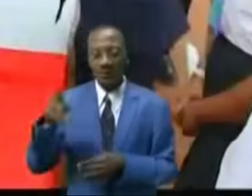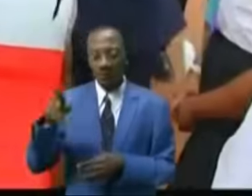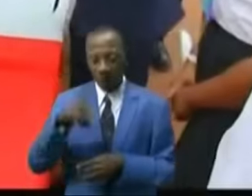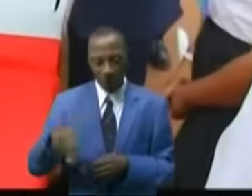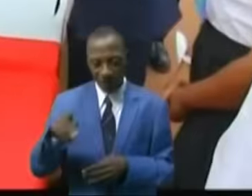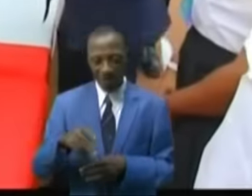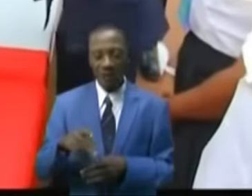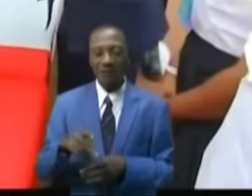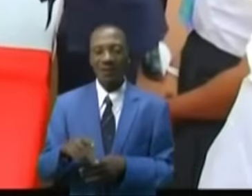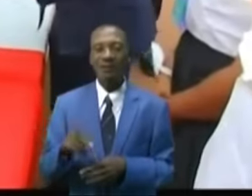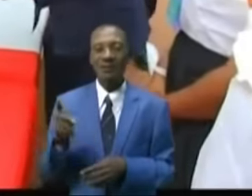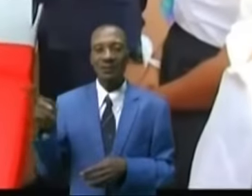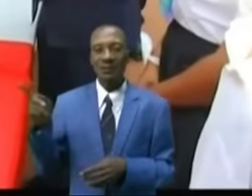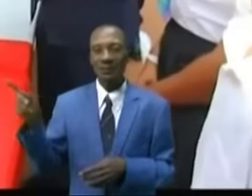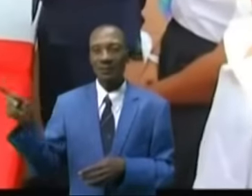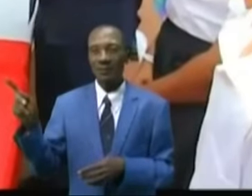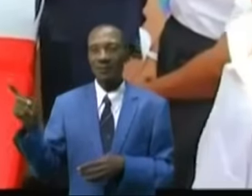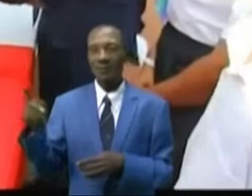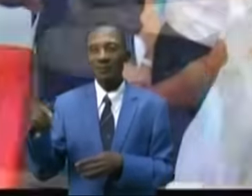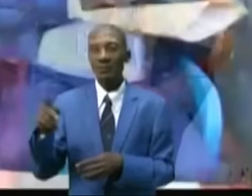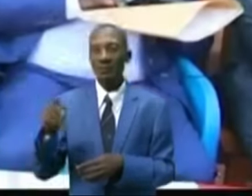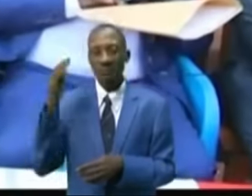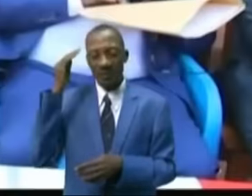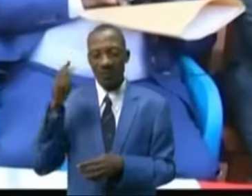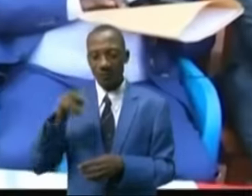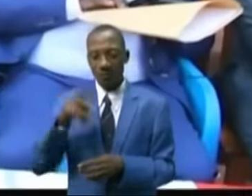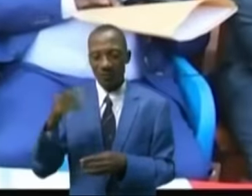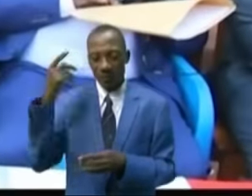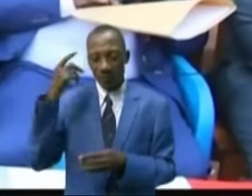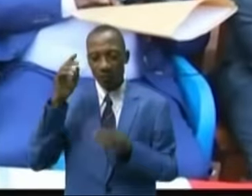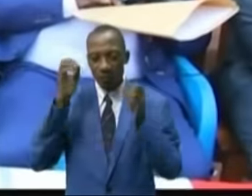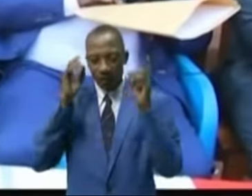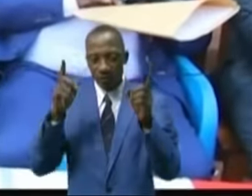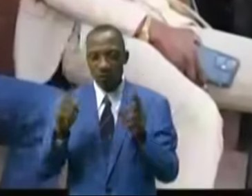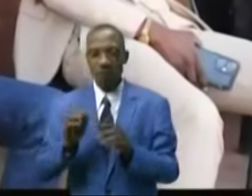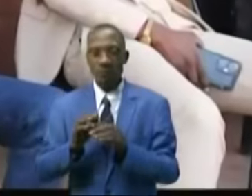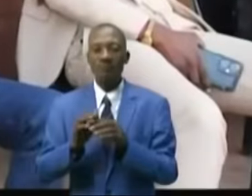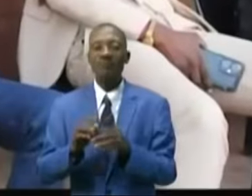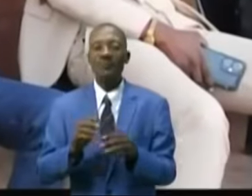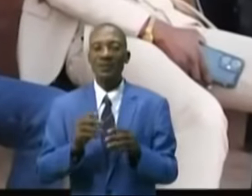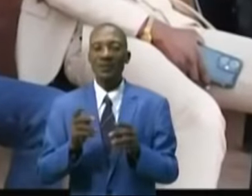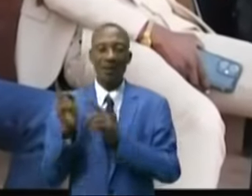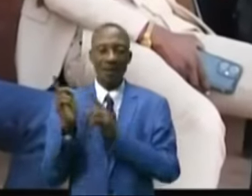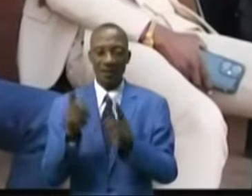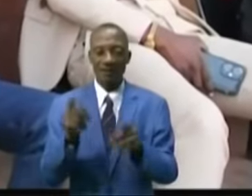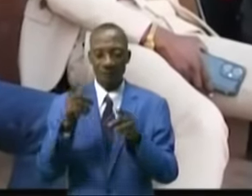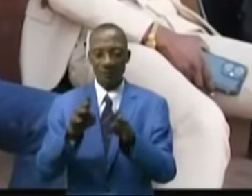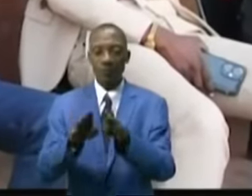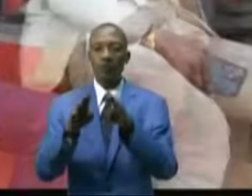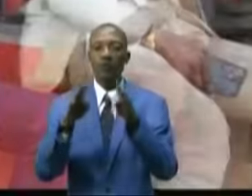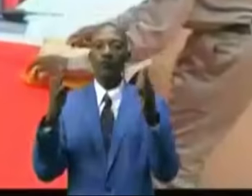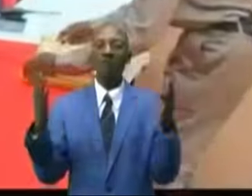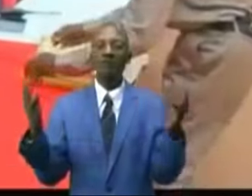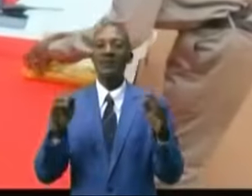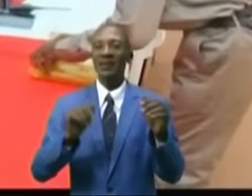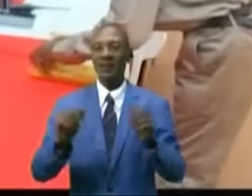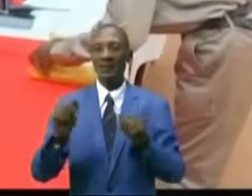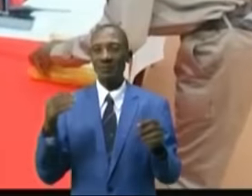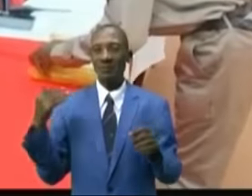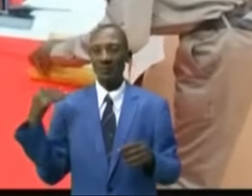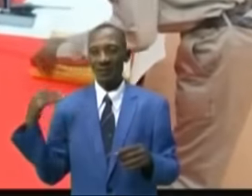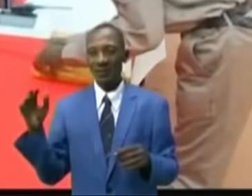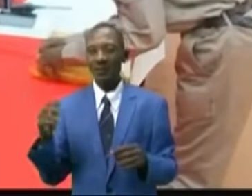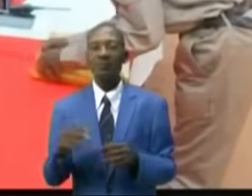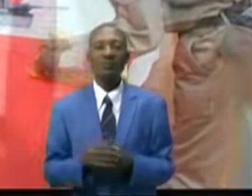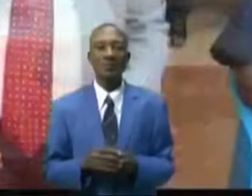en charge de l'éducation des épreuves préliminaires des examens d'État édition 2024, qui démarre